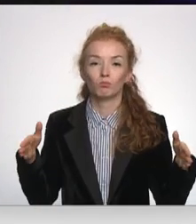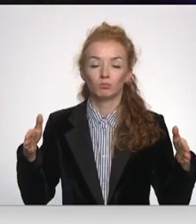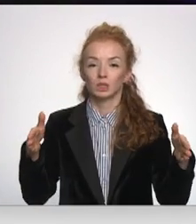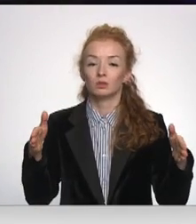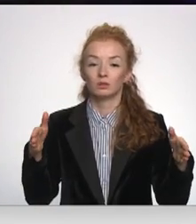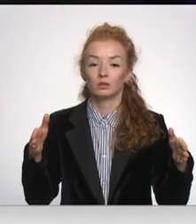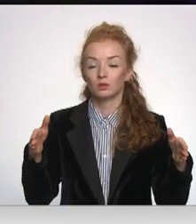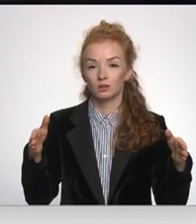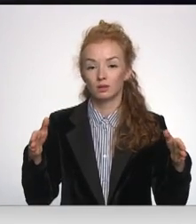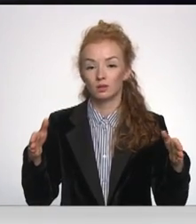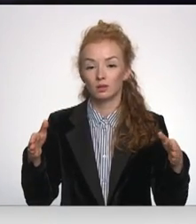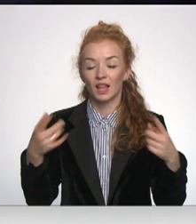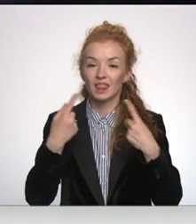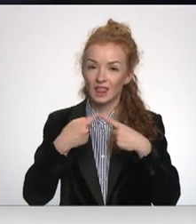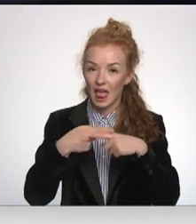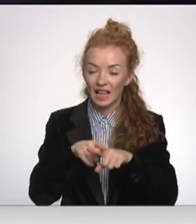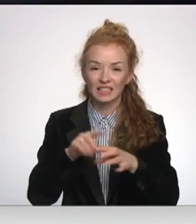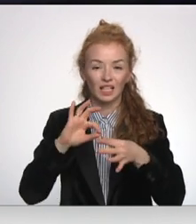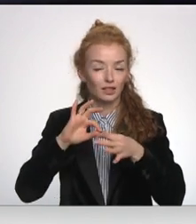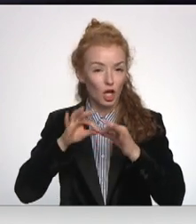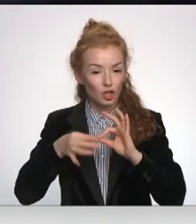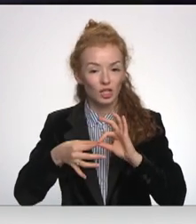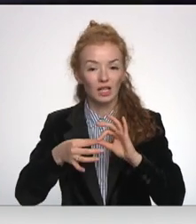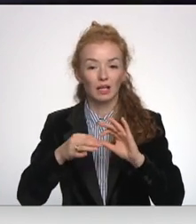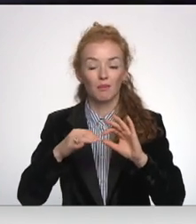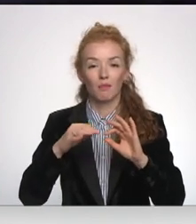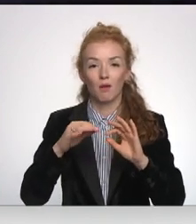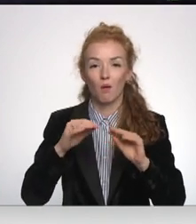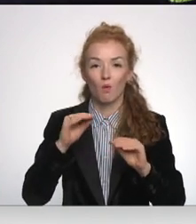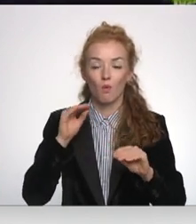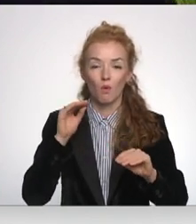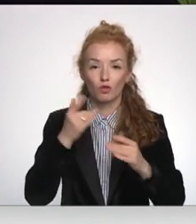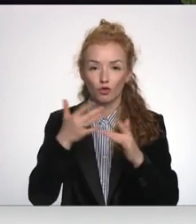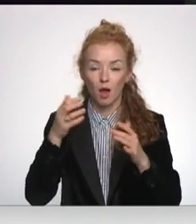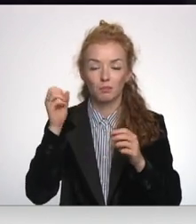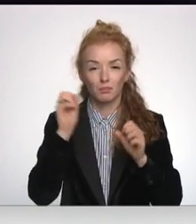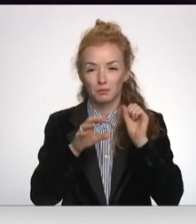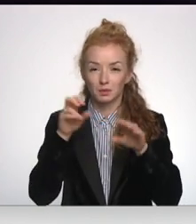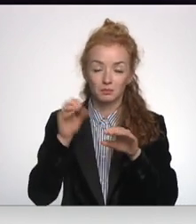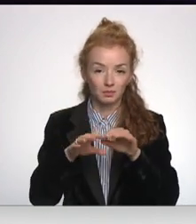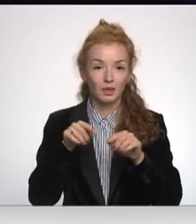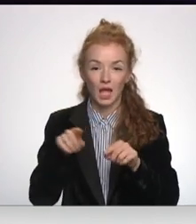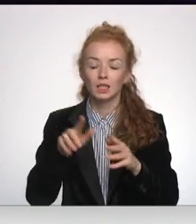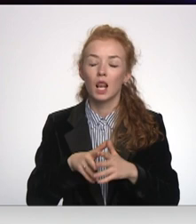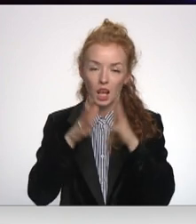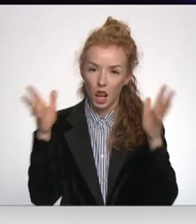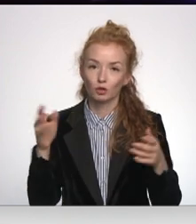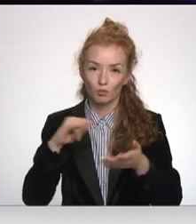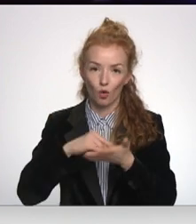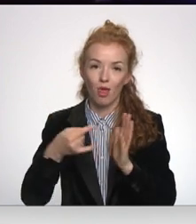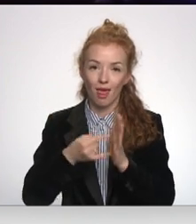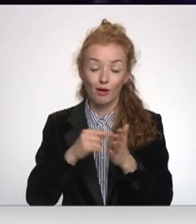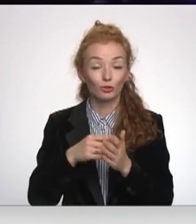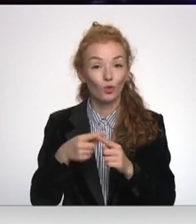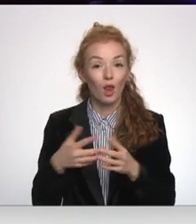nu, kaut kādas tehniskās sarežģītības vai modulāciju daudzuma, teiksim, nu, šis, protams, ir liels projekts. Nu, manuprāt,